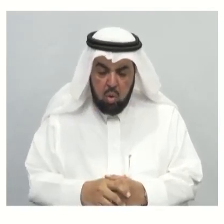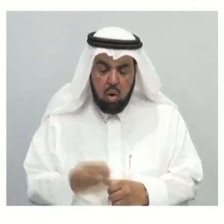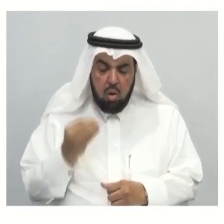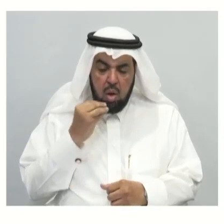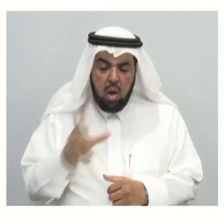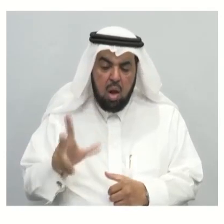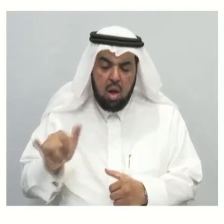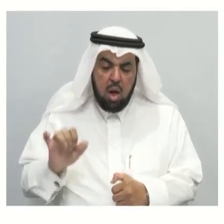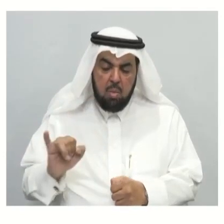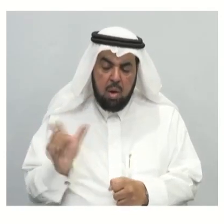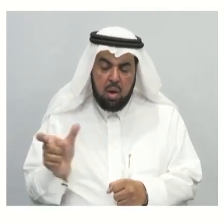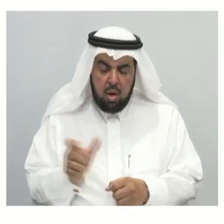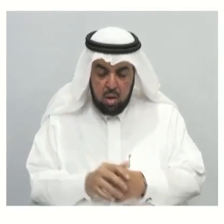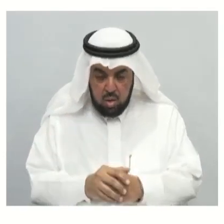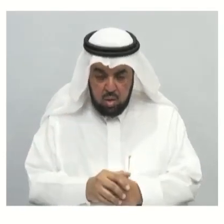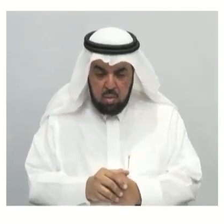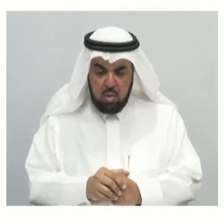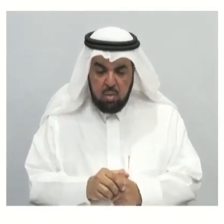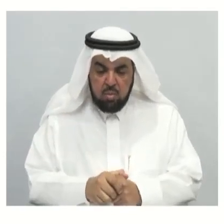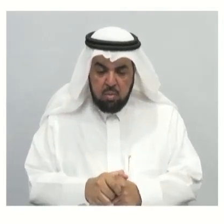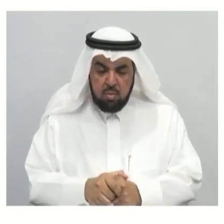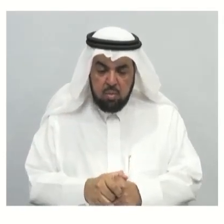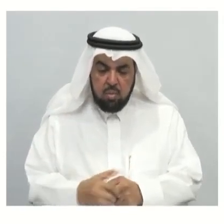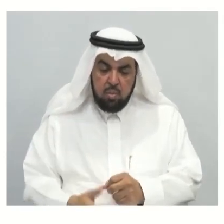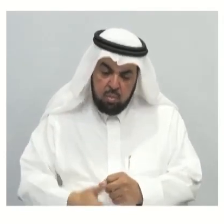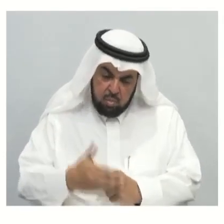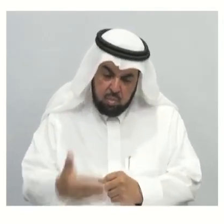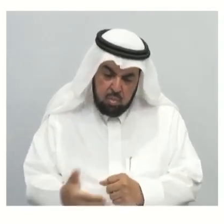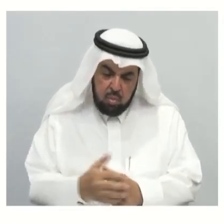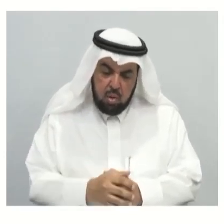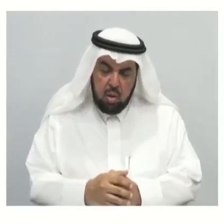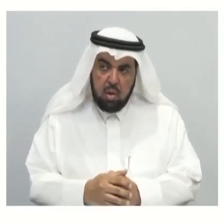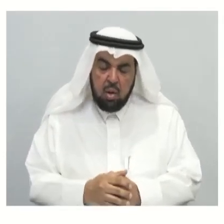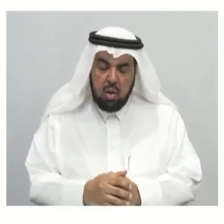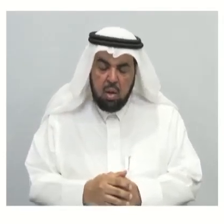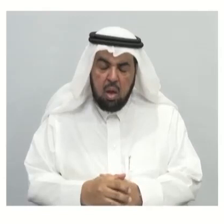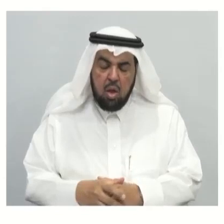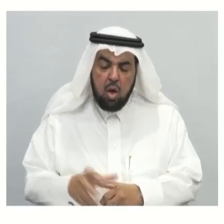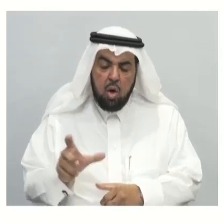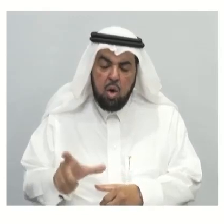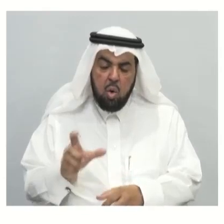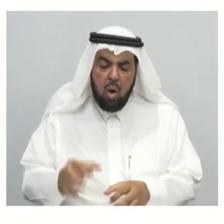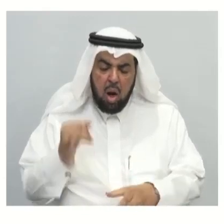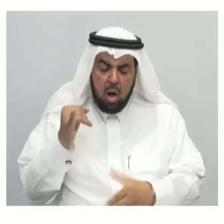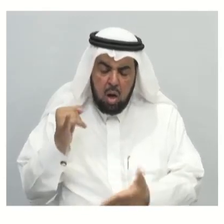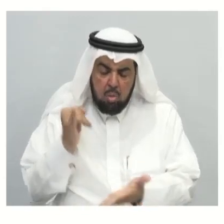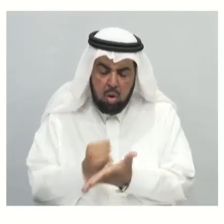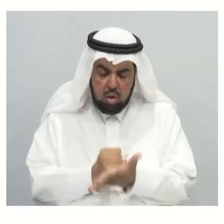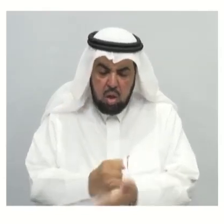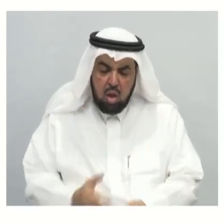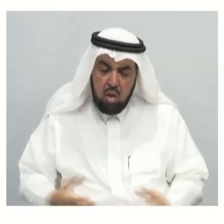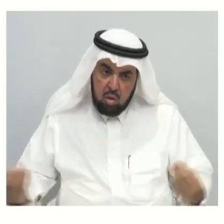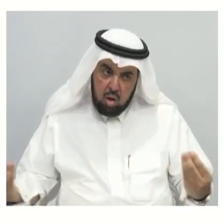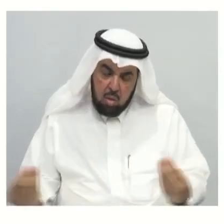وايضا الجمهوريه اليمنيه اذا هذه هي الدول المؤسسه اضافه الى باقي